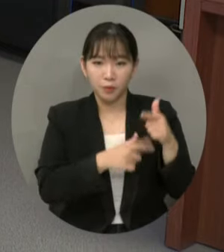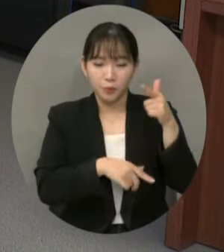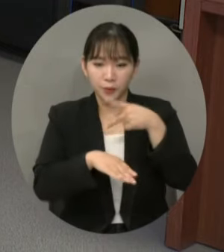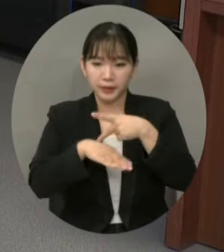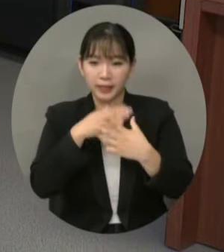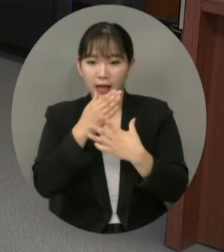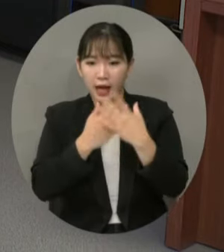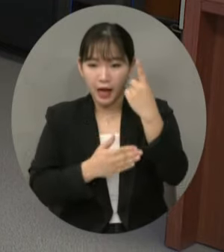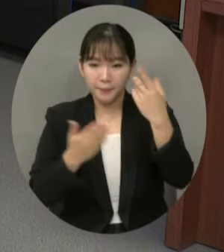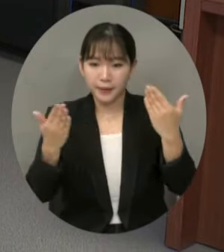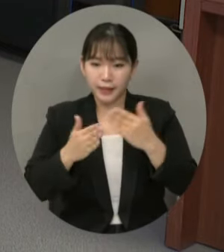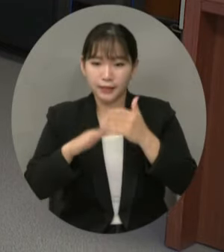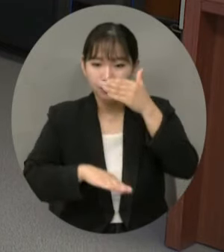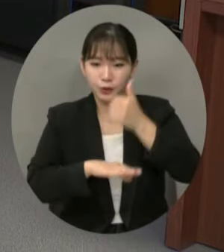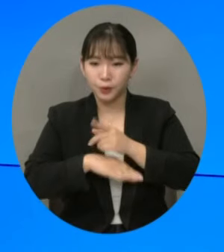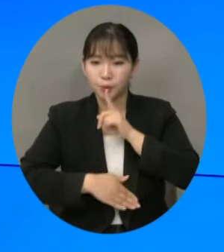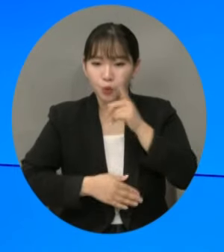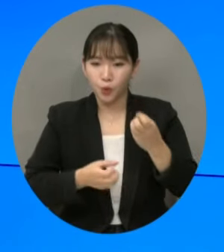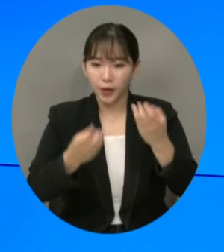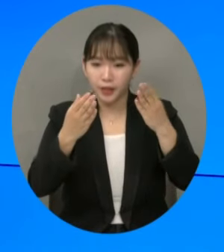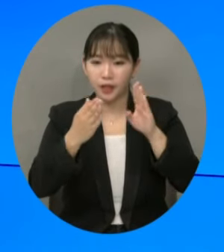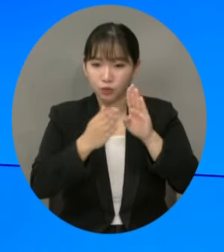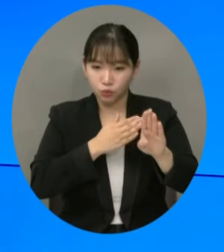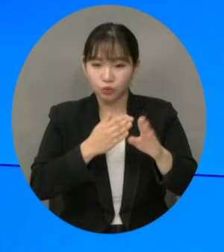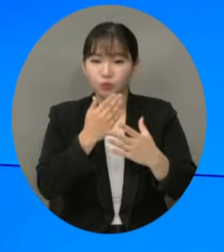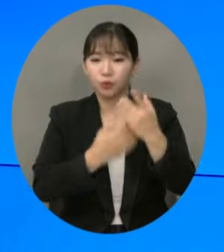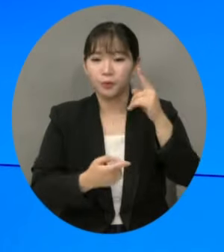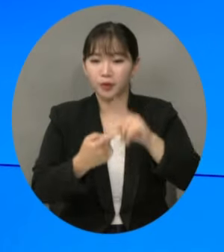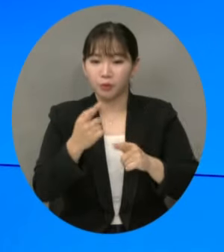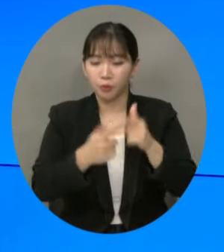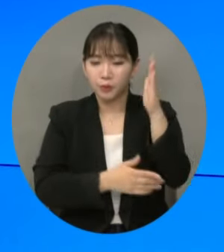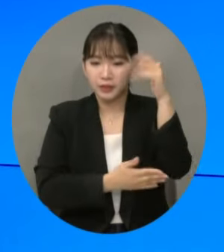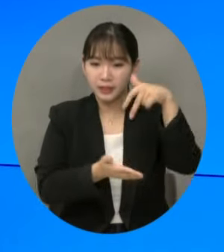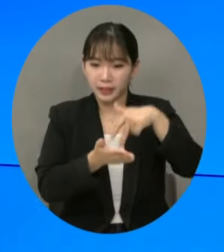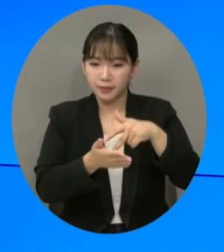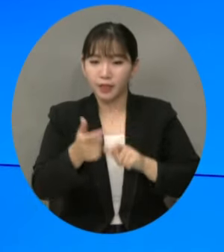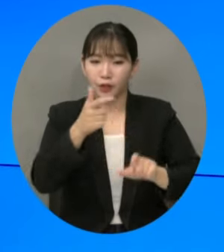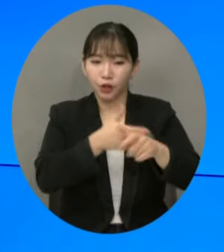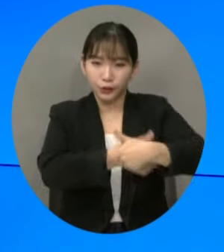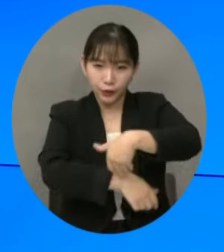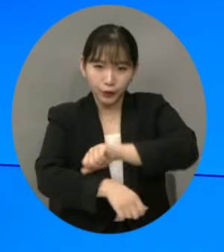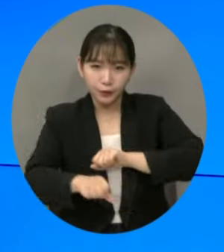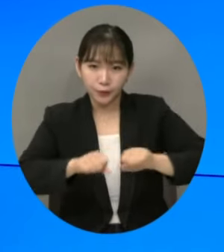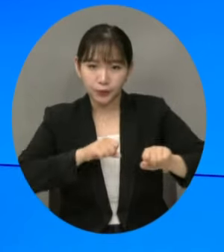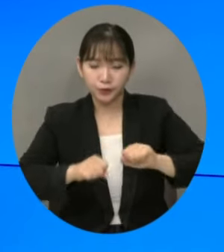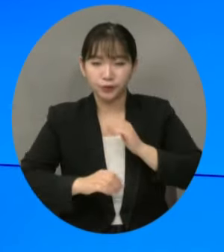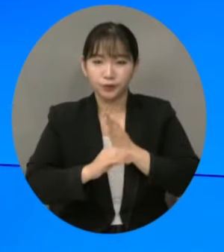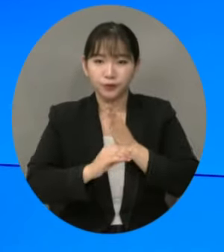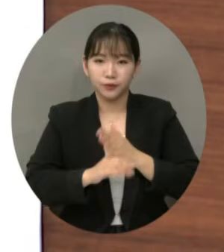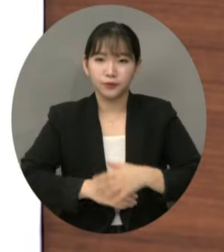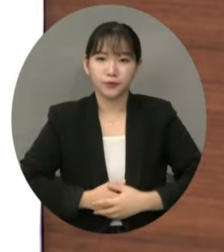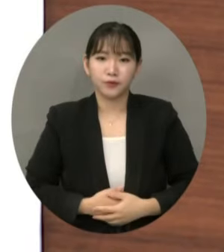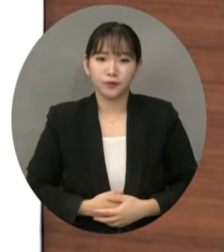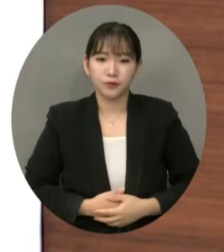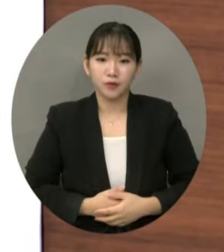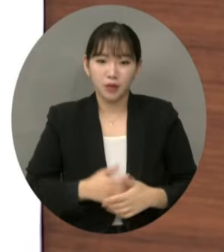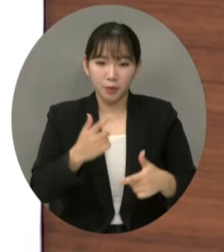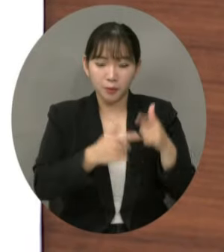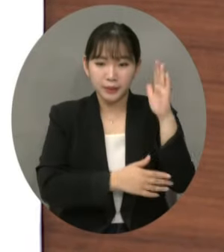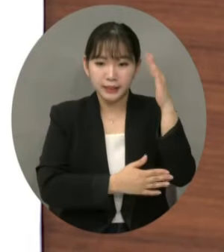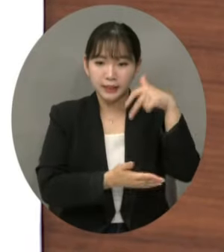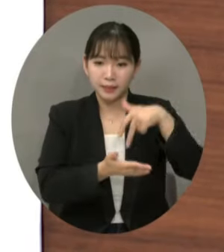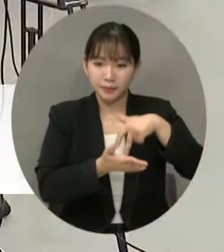목포신안 통합용역 최종 보고회 이후 통합에 대한 목포시의 입장이 적극적인 자세로 변화하고 있습니다.